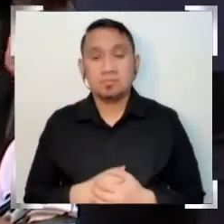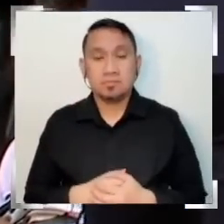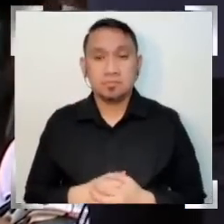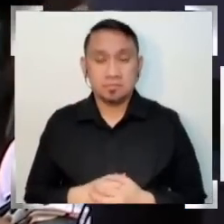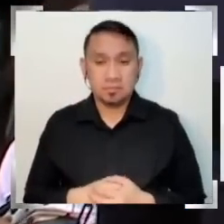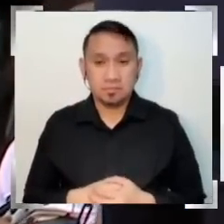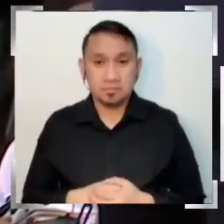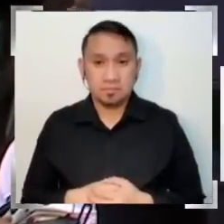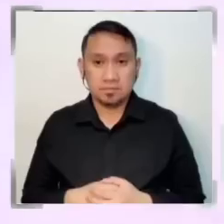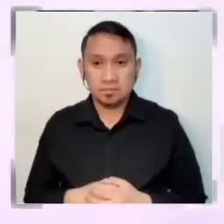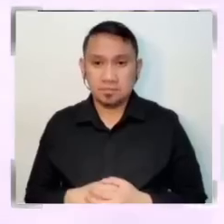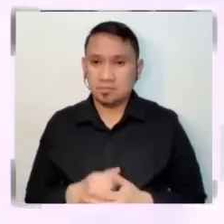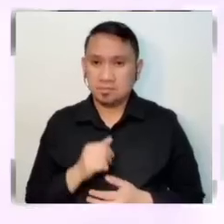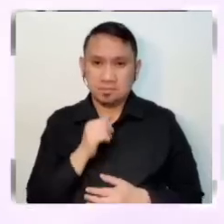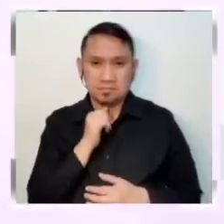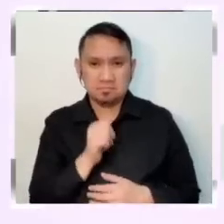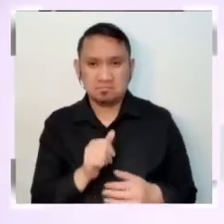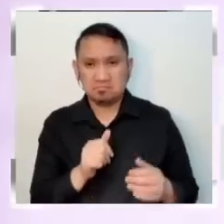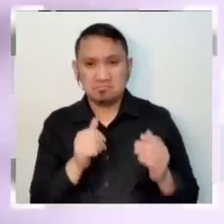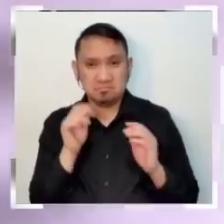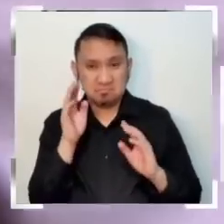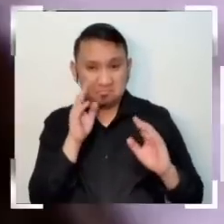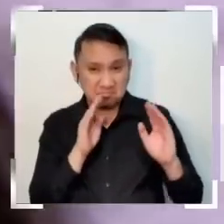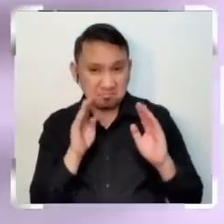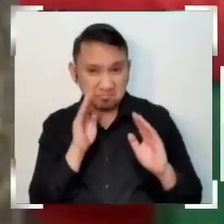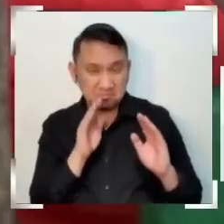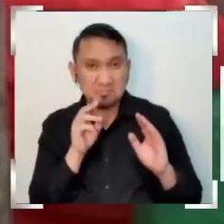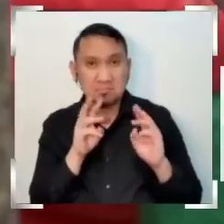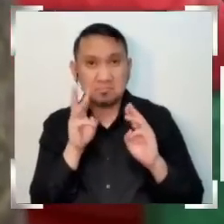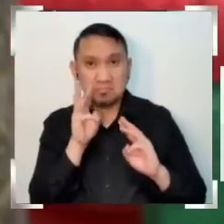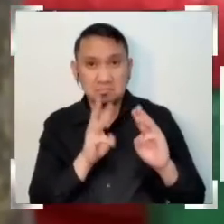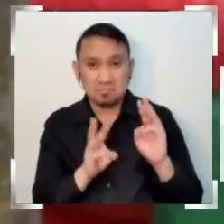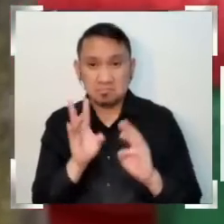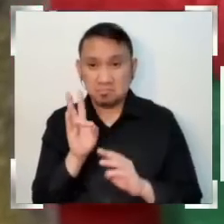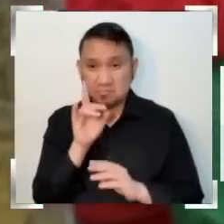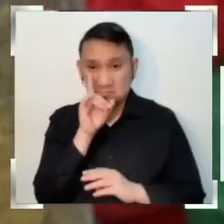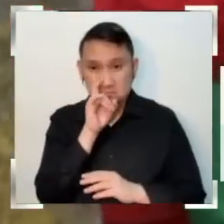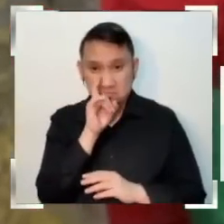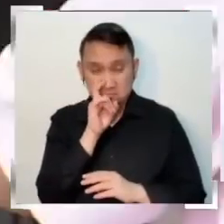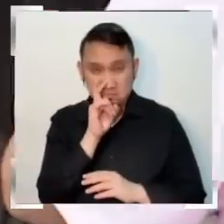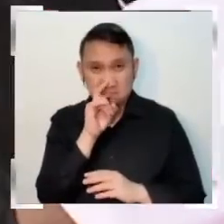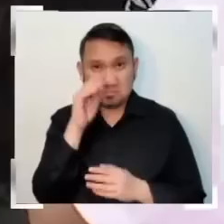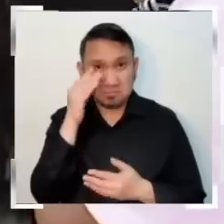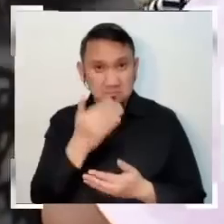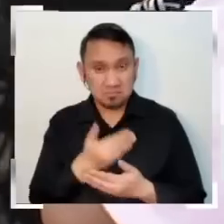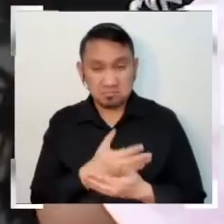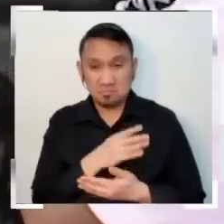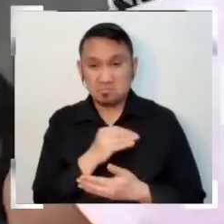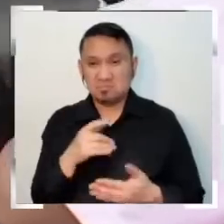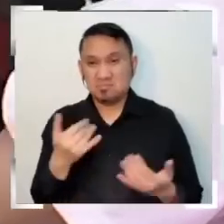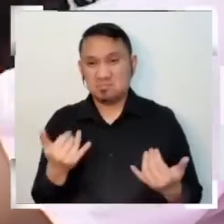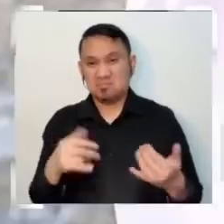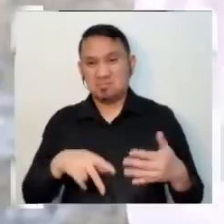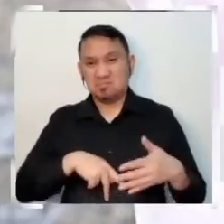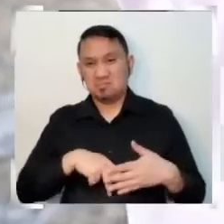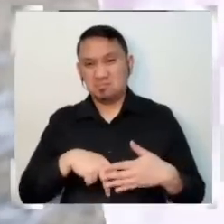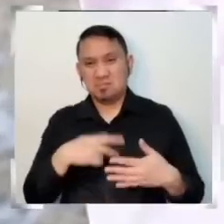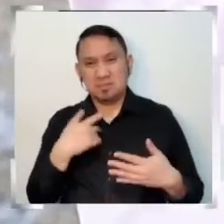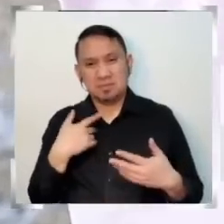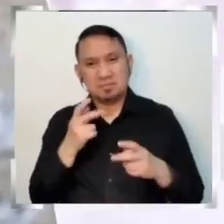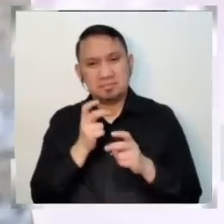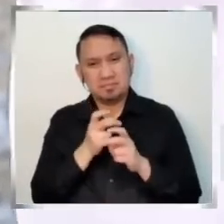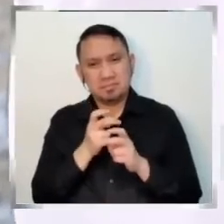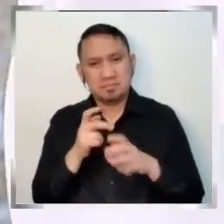Hindi maiwasang mag-alala ng inang ito para sa 7 taong gulang na anak at sa kanyang ipinagbubuntis. Sa hirap daw ng kanilang buhay,